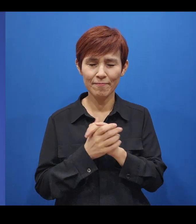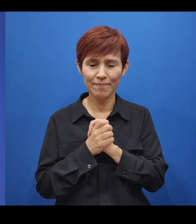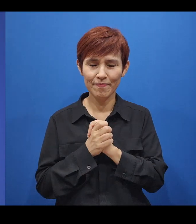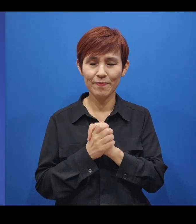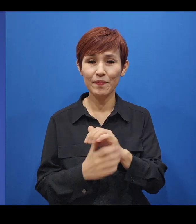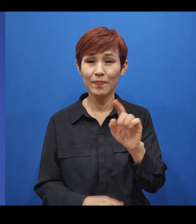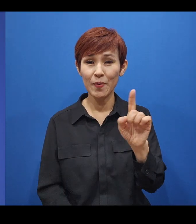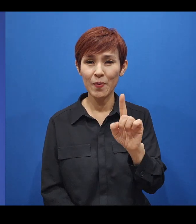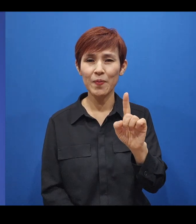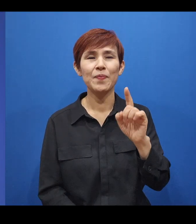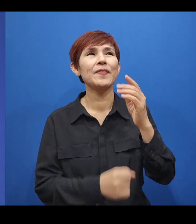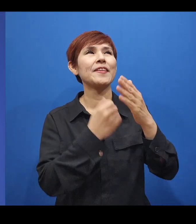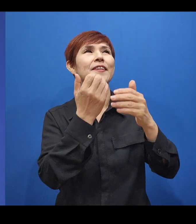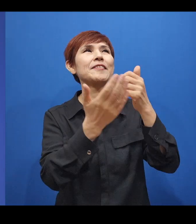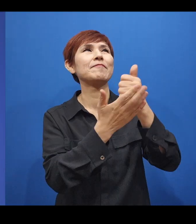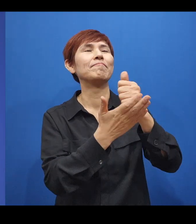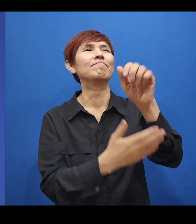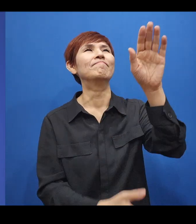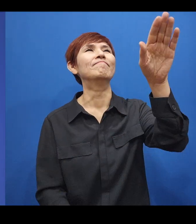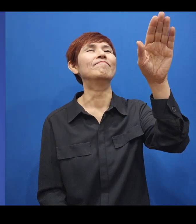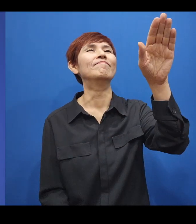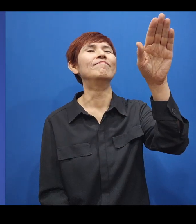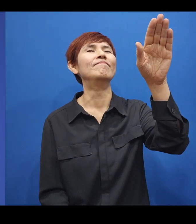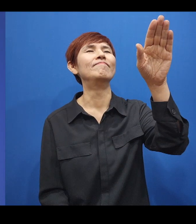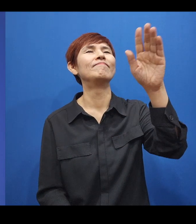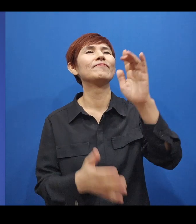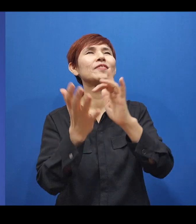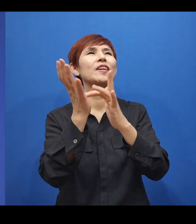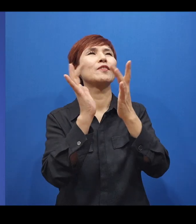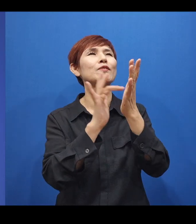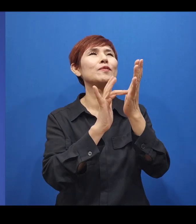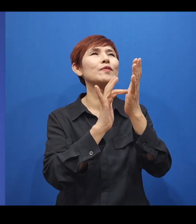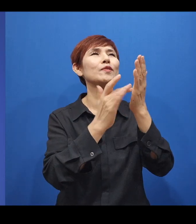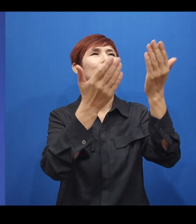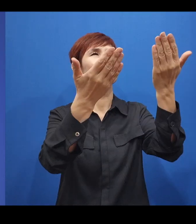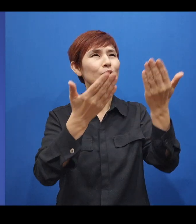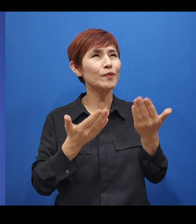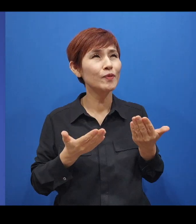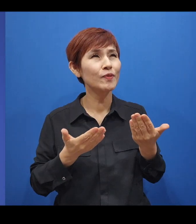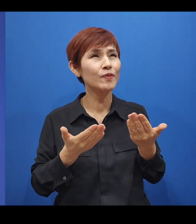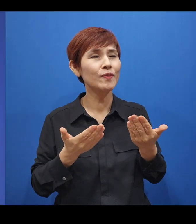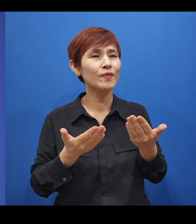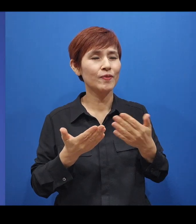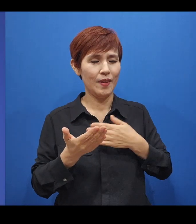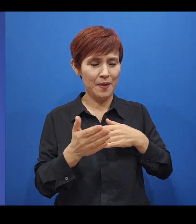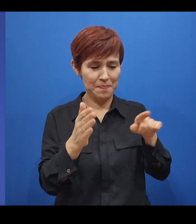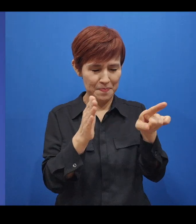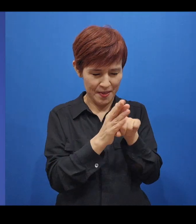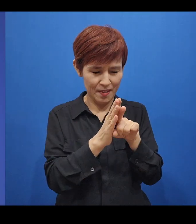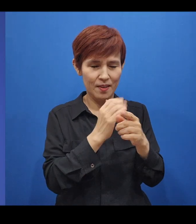기도합니다. 하나님, 아들을 보내주신 이 사실을 믿게 해주십시오.